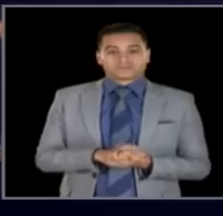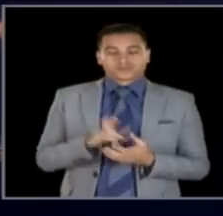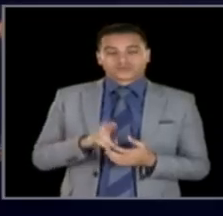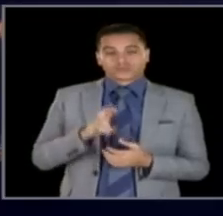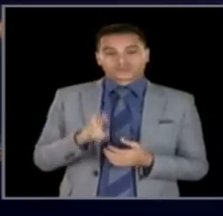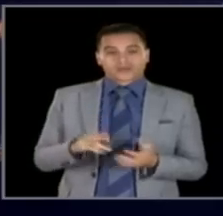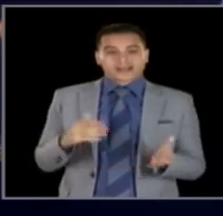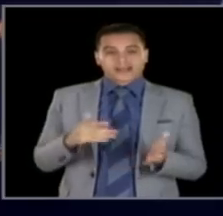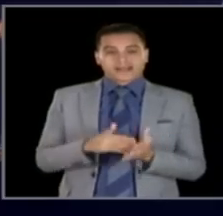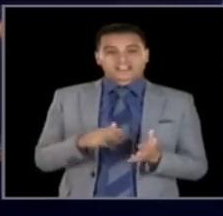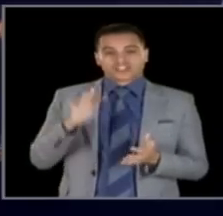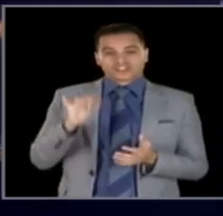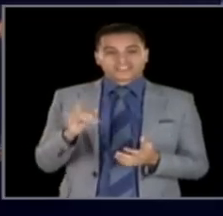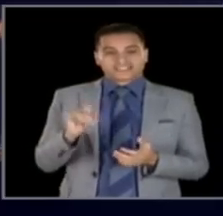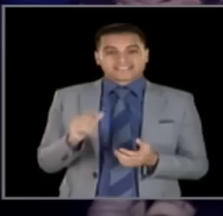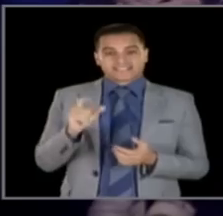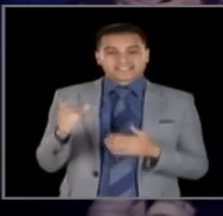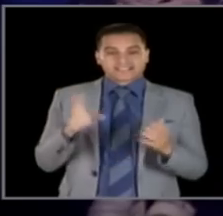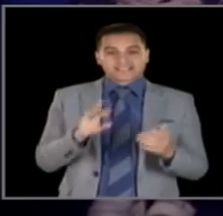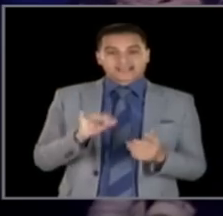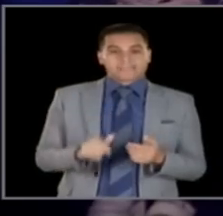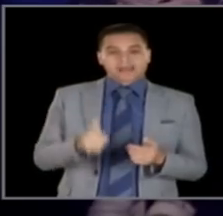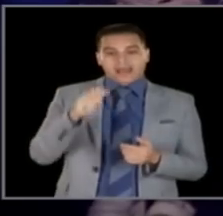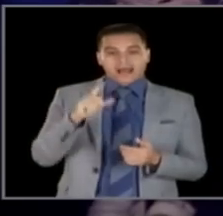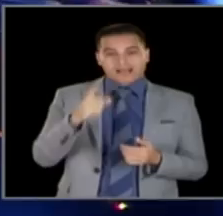السؤال الأخير، شيرين كمال. اتفضلي يا شيرين.